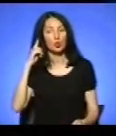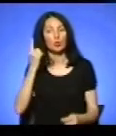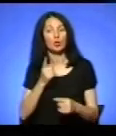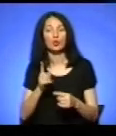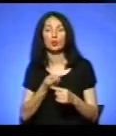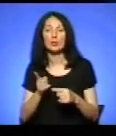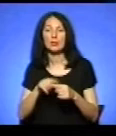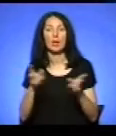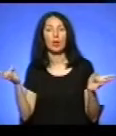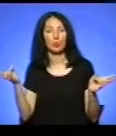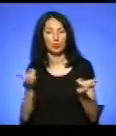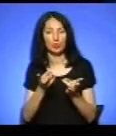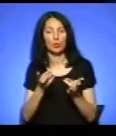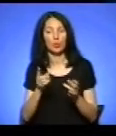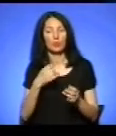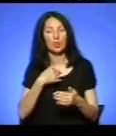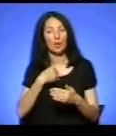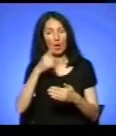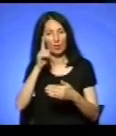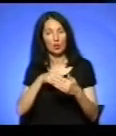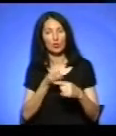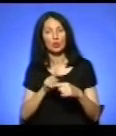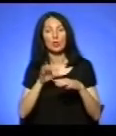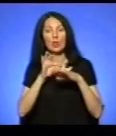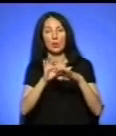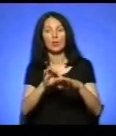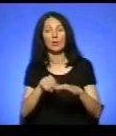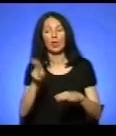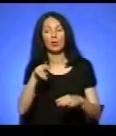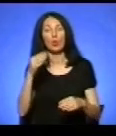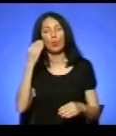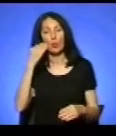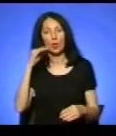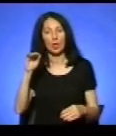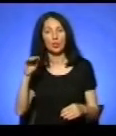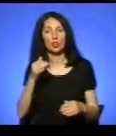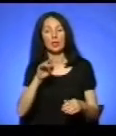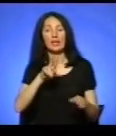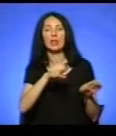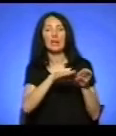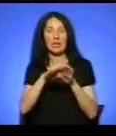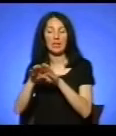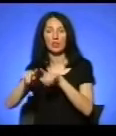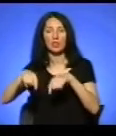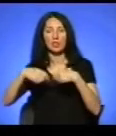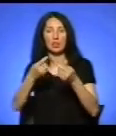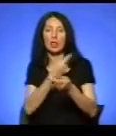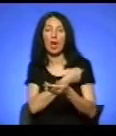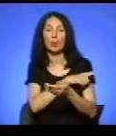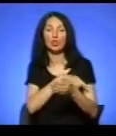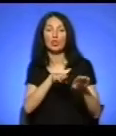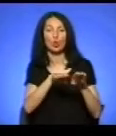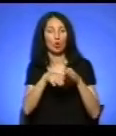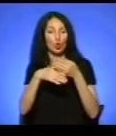потрібно. І я вірю, що це приведе до покращення як рівня надання медичної допомоги, так і